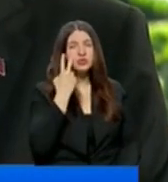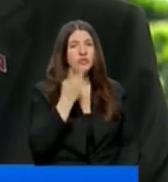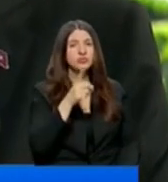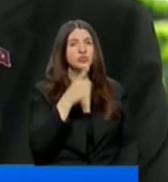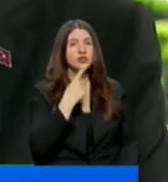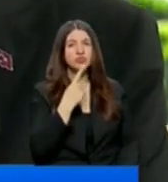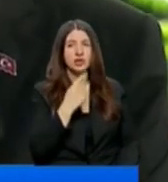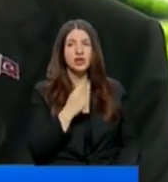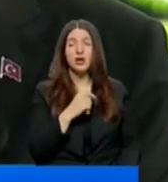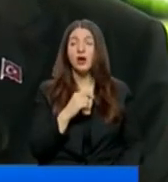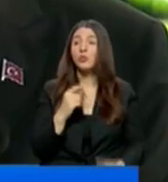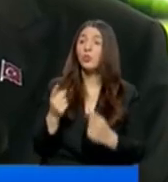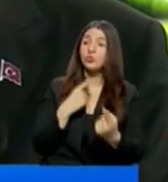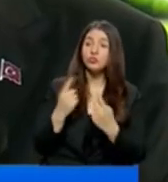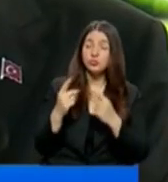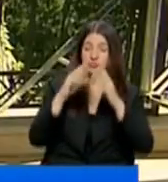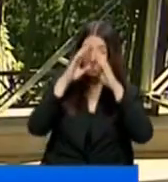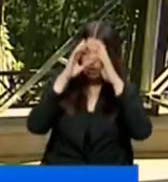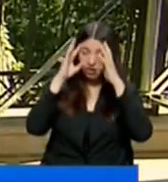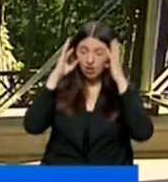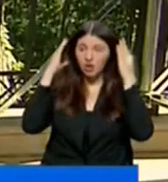konuşmayı? Konuşma